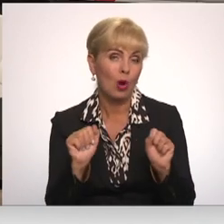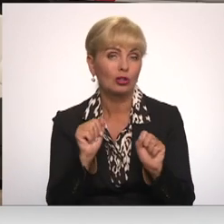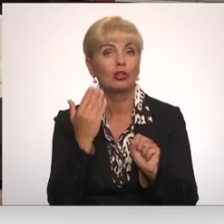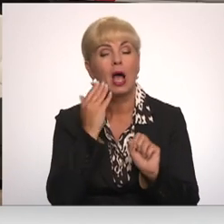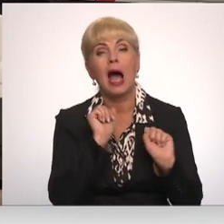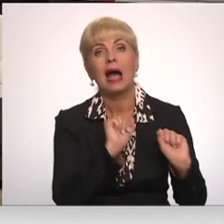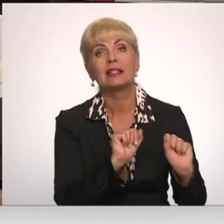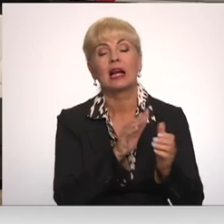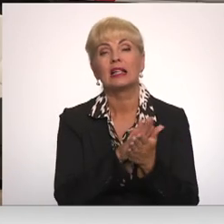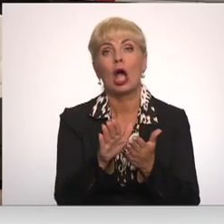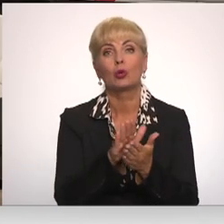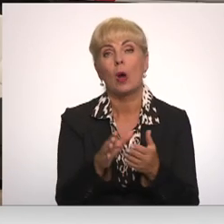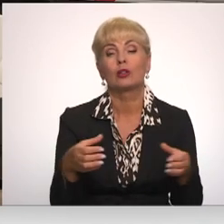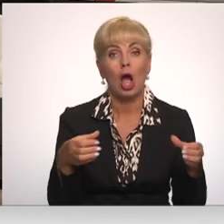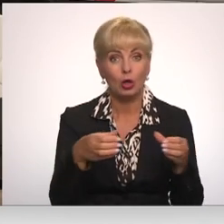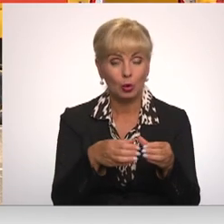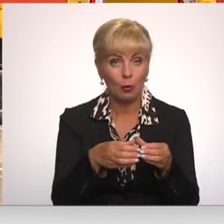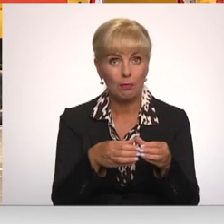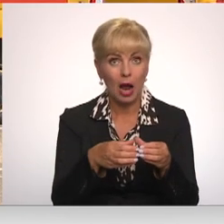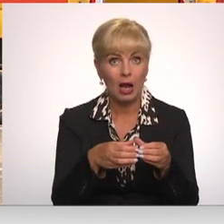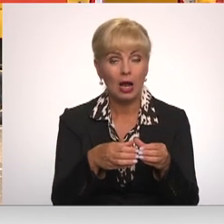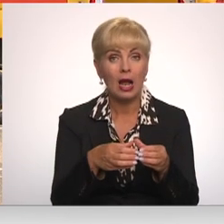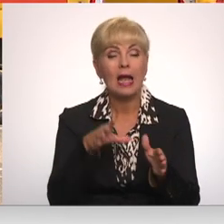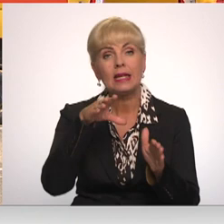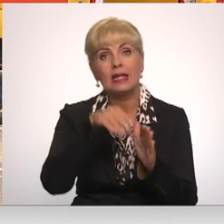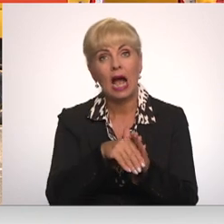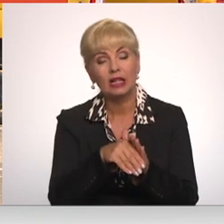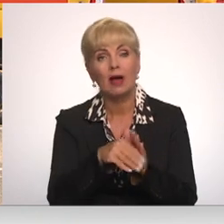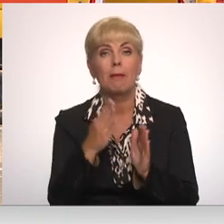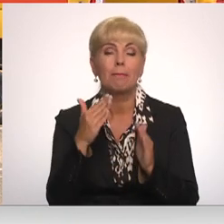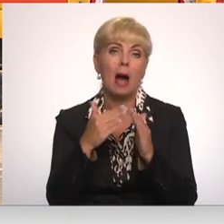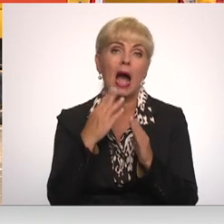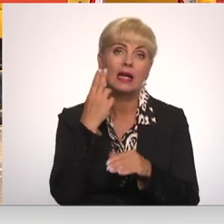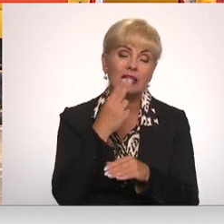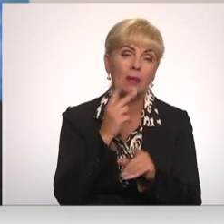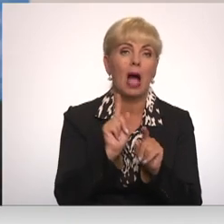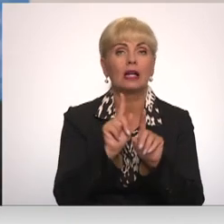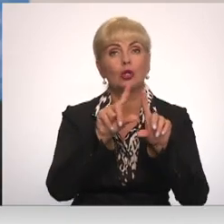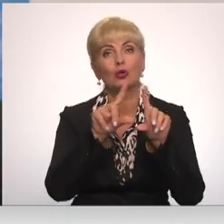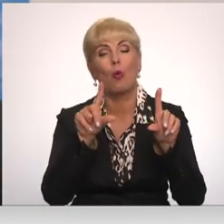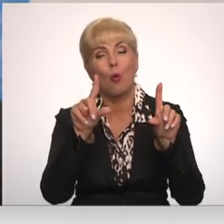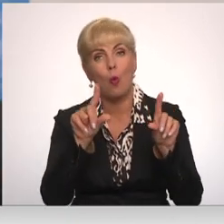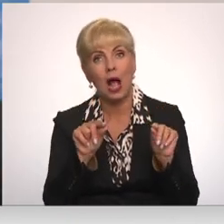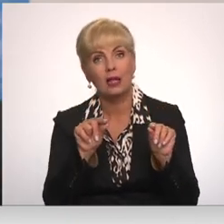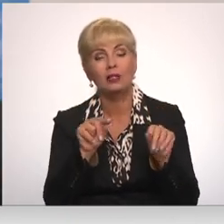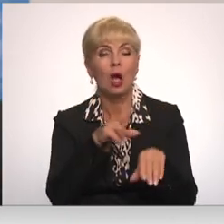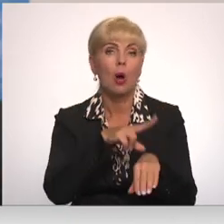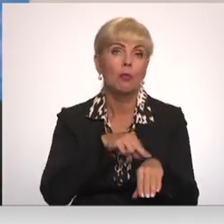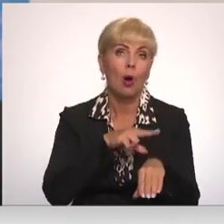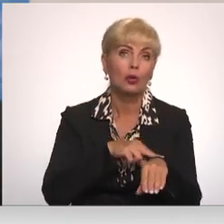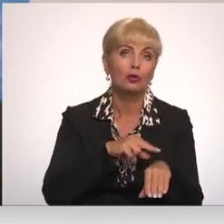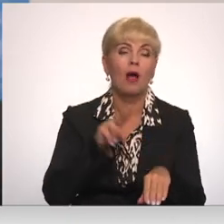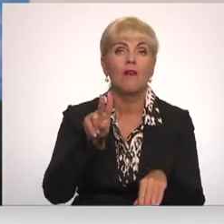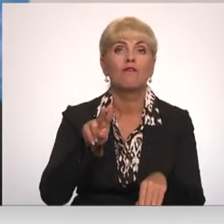aizsargamo lietotāju grupa, kurā sevi ietver gan mājsaimniecības, gan skolas, gan policiju,